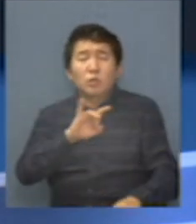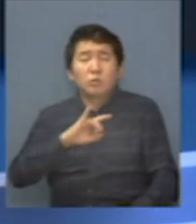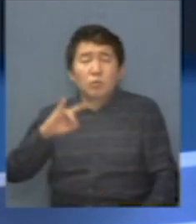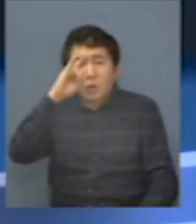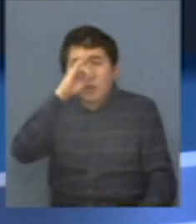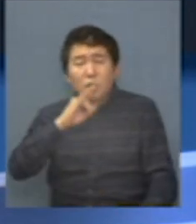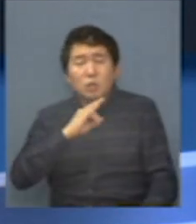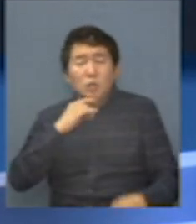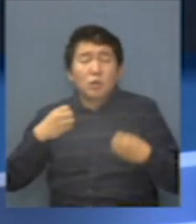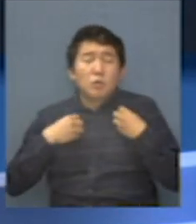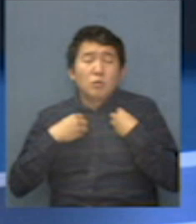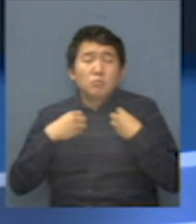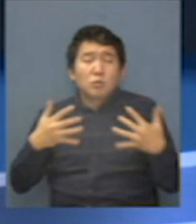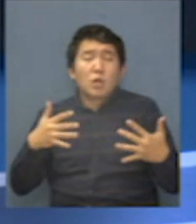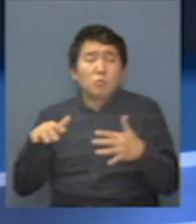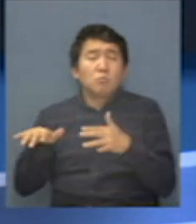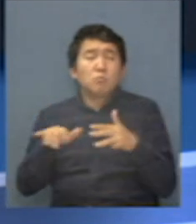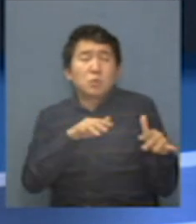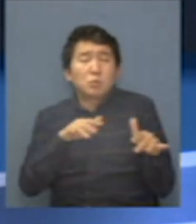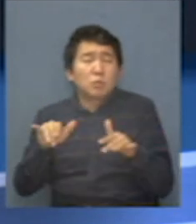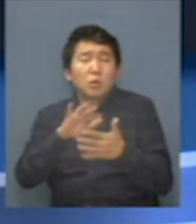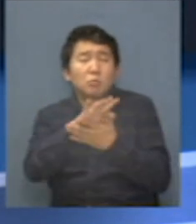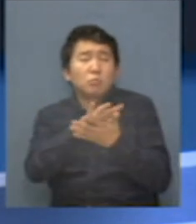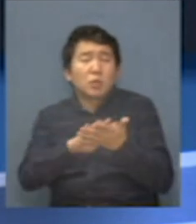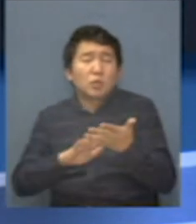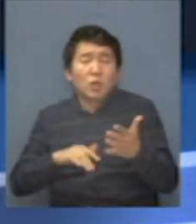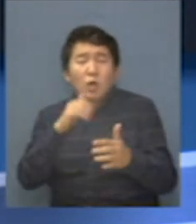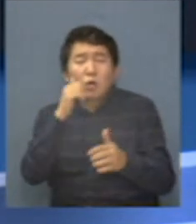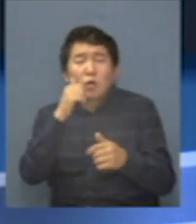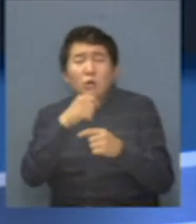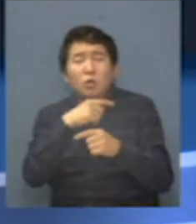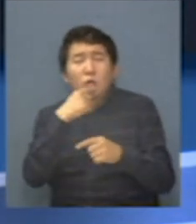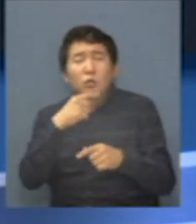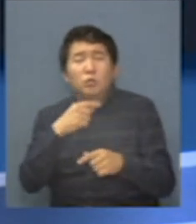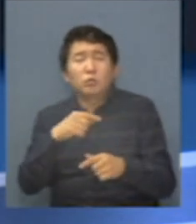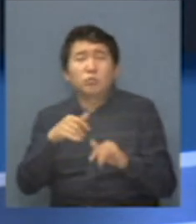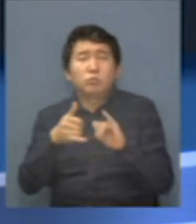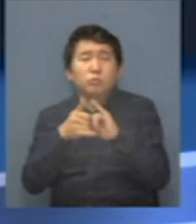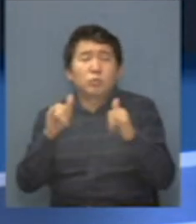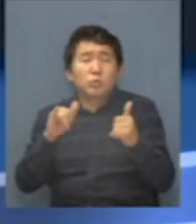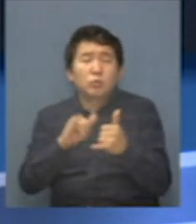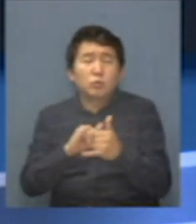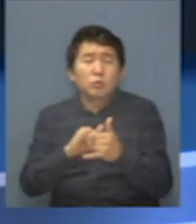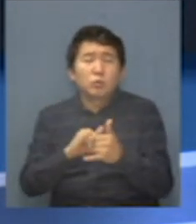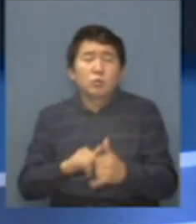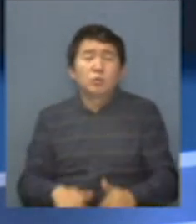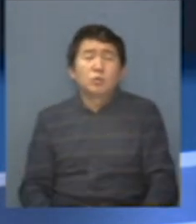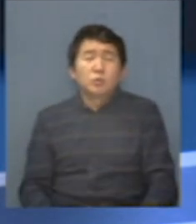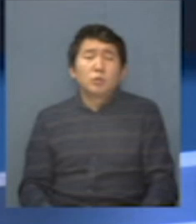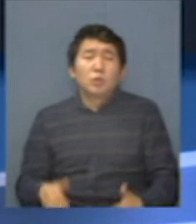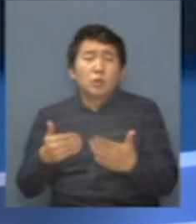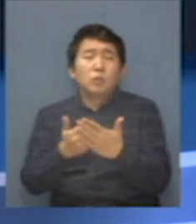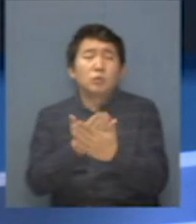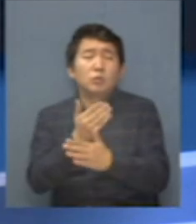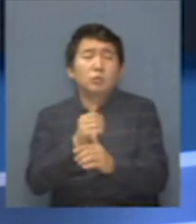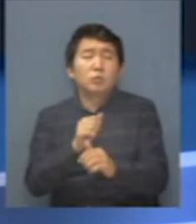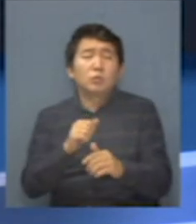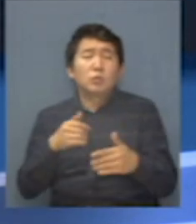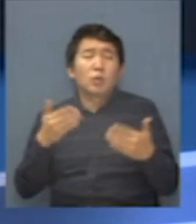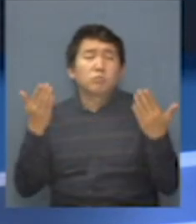мероприятия продолжаются в каждой точке города. На Новой набережной за Дворцом спорта организовали традиционную вечеринку